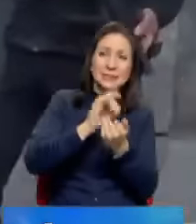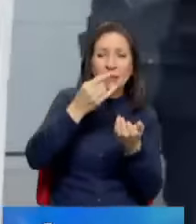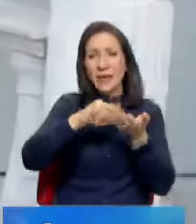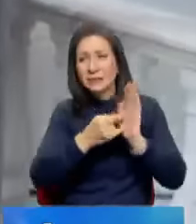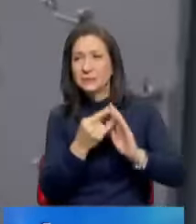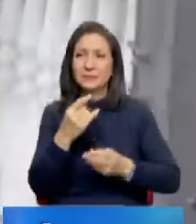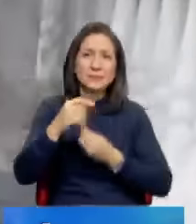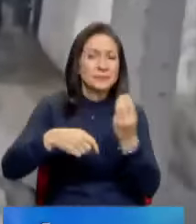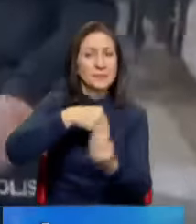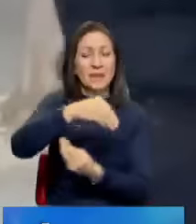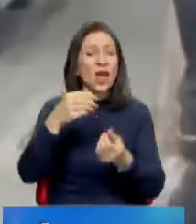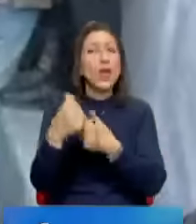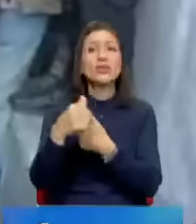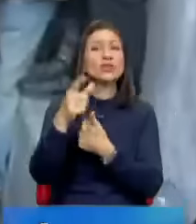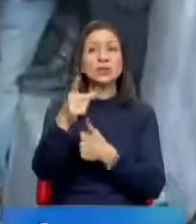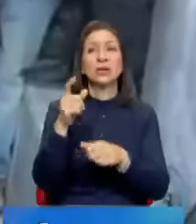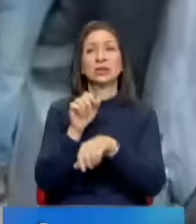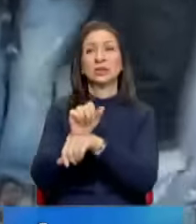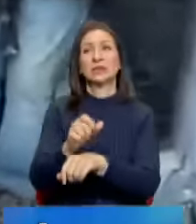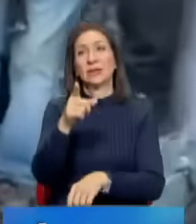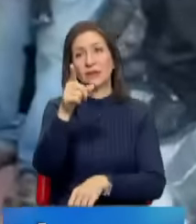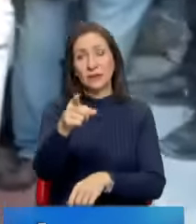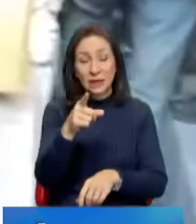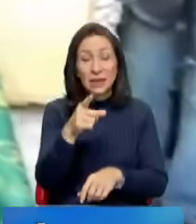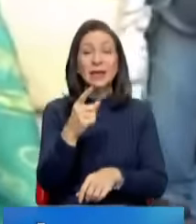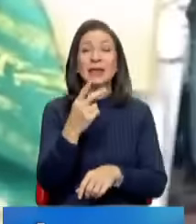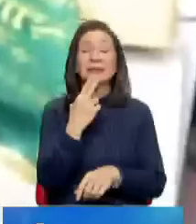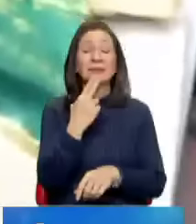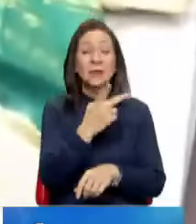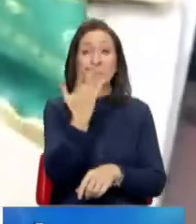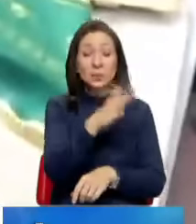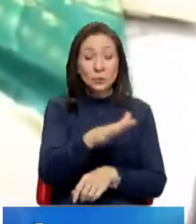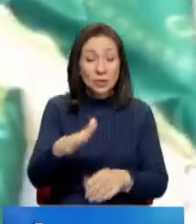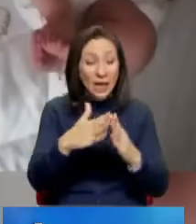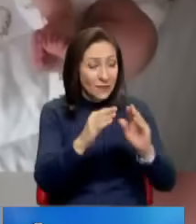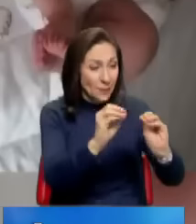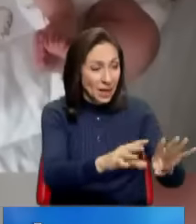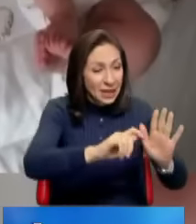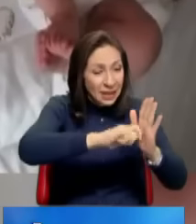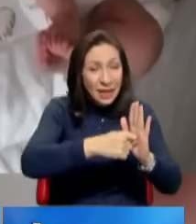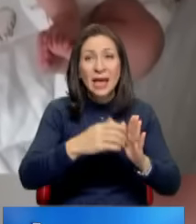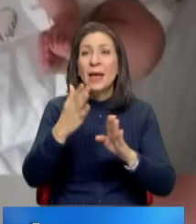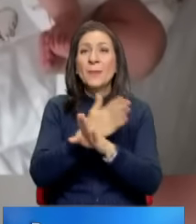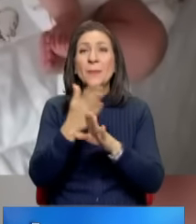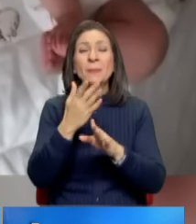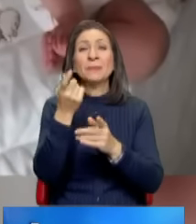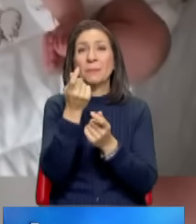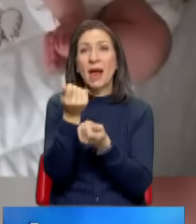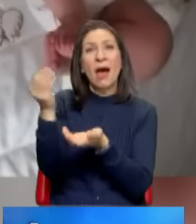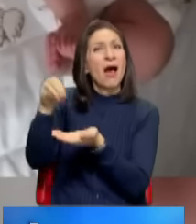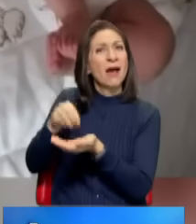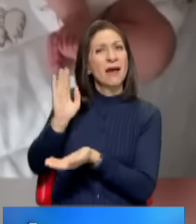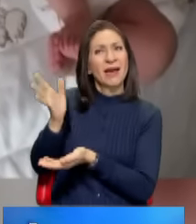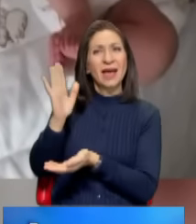sağlamaya çalışıyordu. Eşi Hakan Akçan cezaevindeydi. Melisa Sinem Akçan 5 çocuğunu evde bırakarak topladığı hurdaların parasını almaya